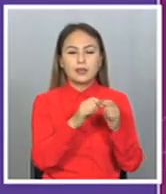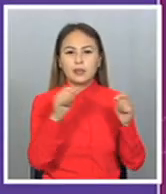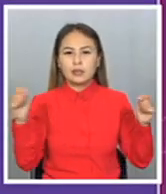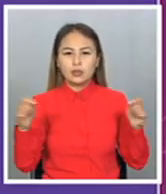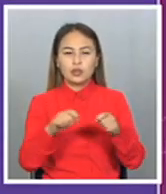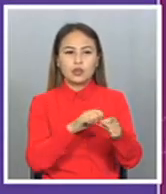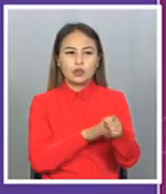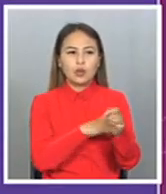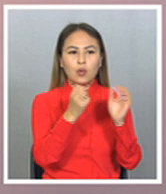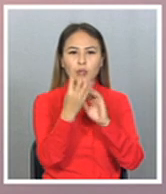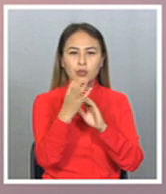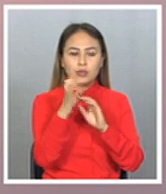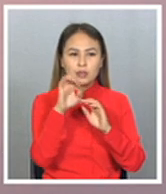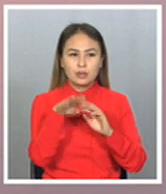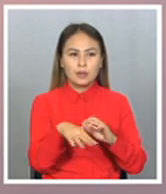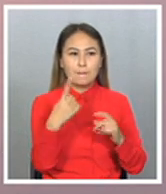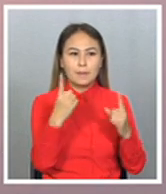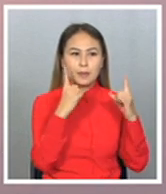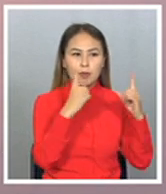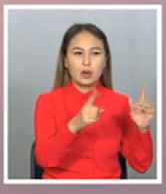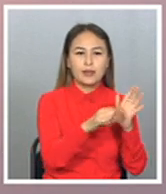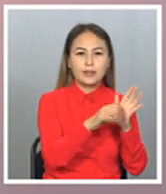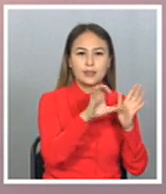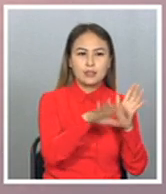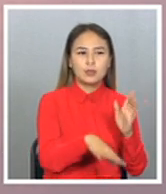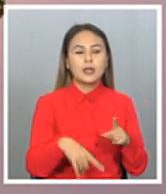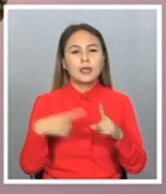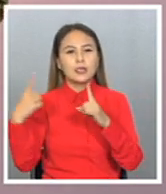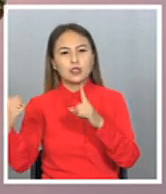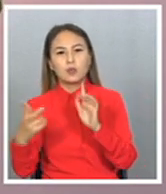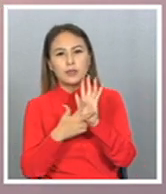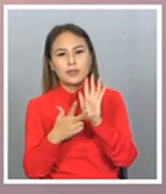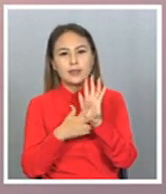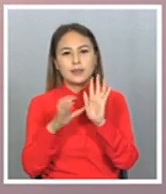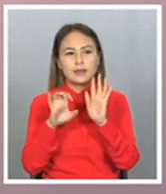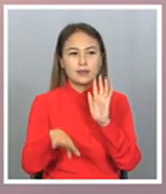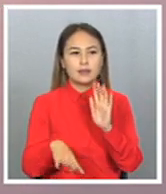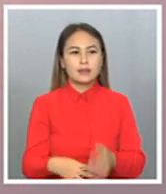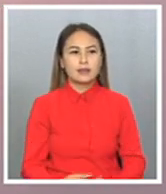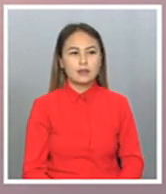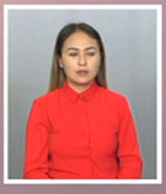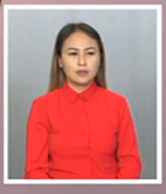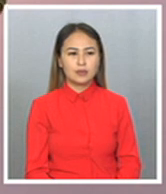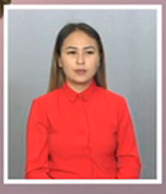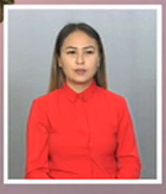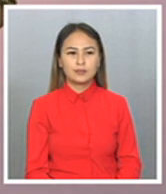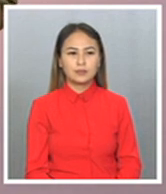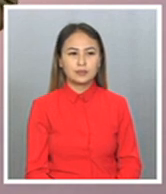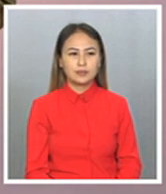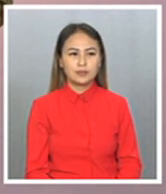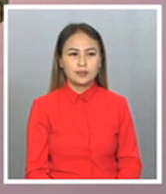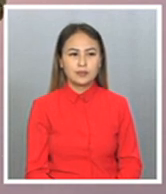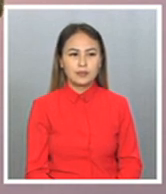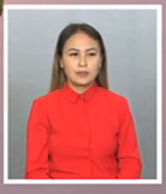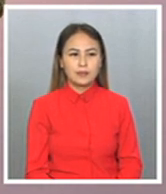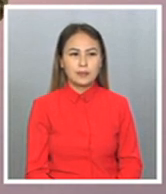ұзындығы 14 сантиметр, бір бөлігінің ұзындығы 6 сантиметр, екінші бөлігінің ұзындығы 8 сантиметр екен